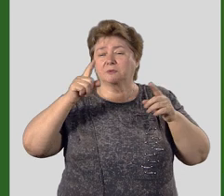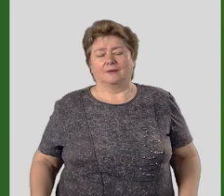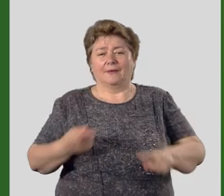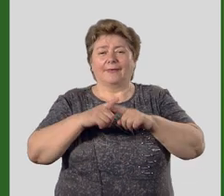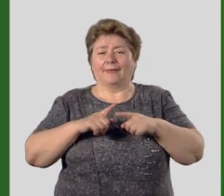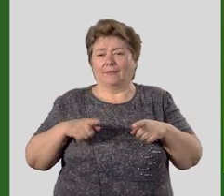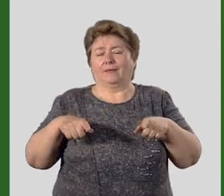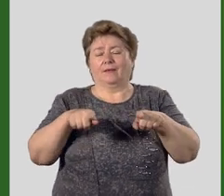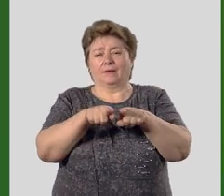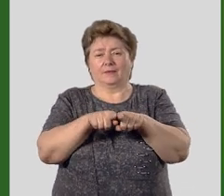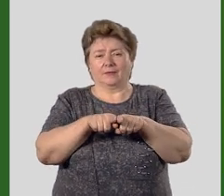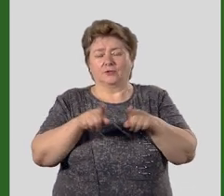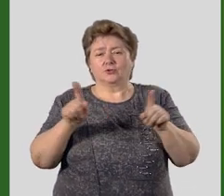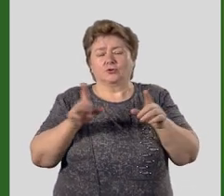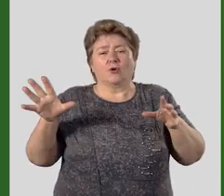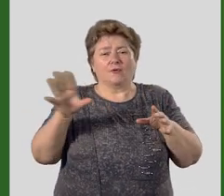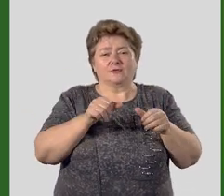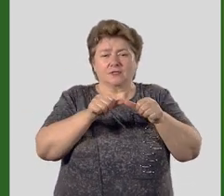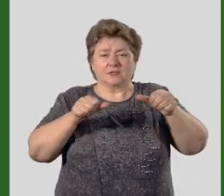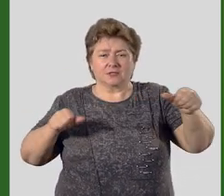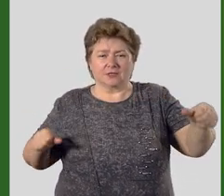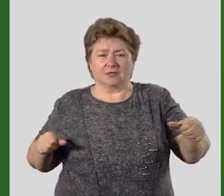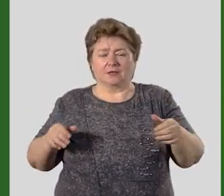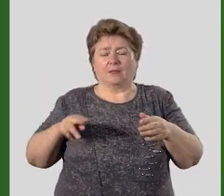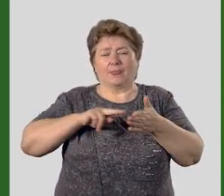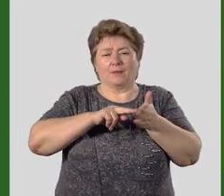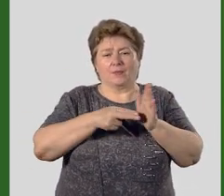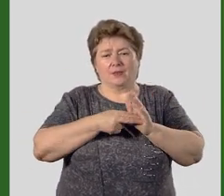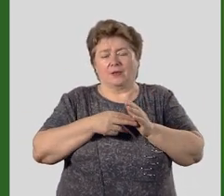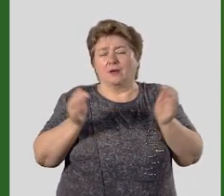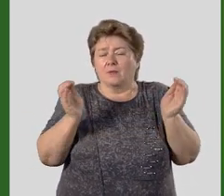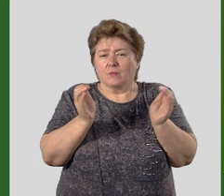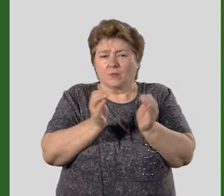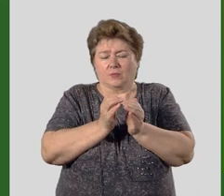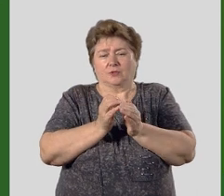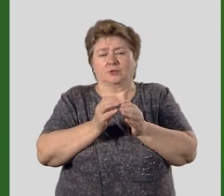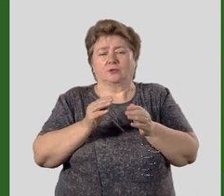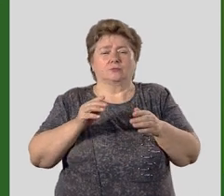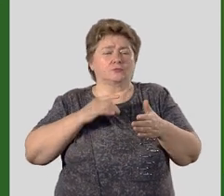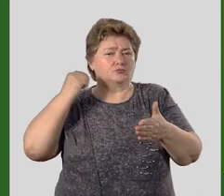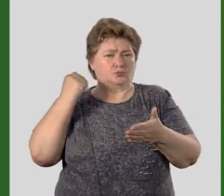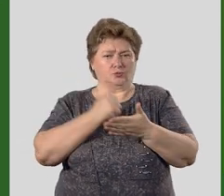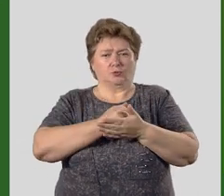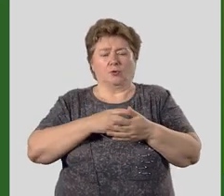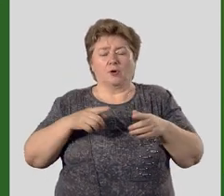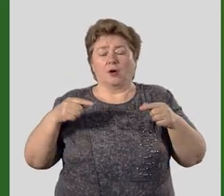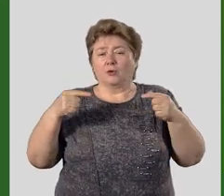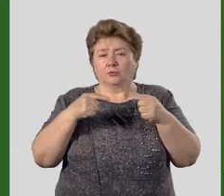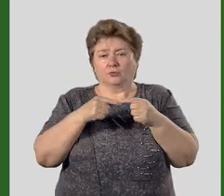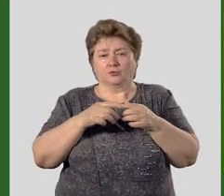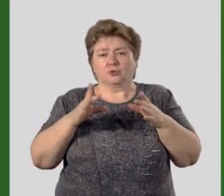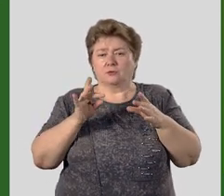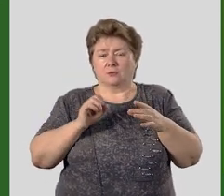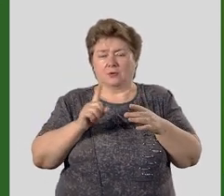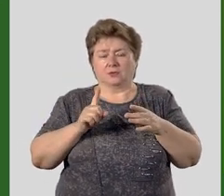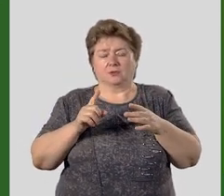Это значит, что все расстояния на плане уменьшены в строго определенное количество